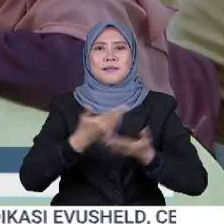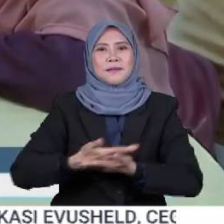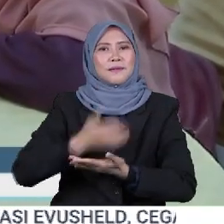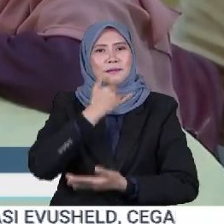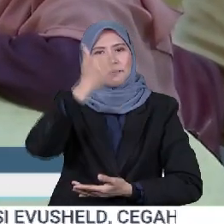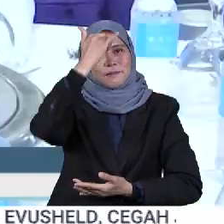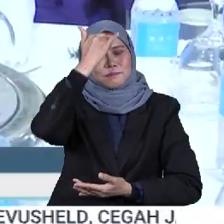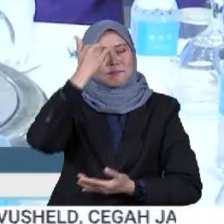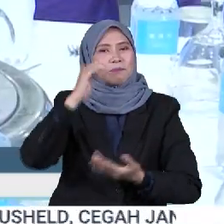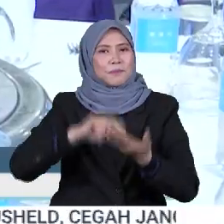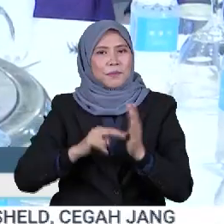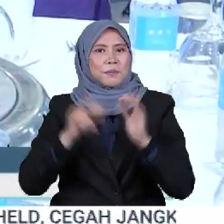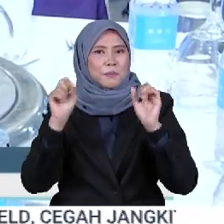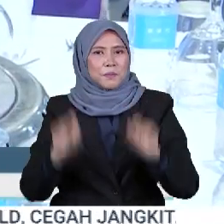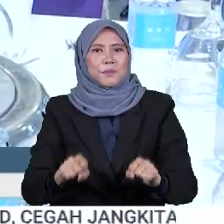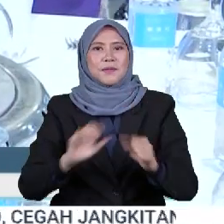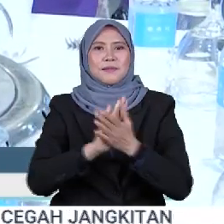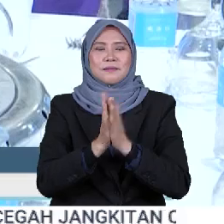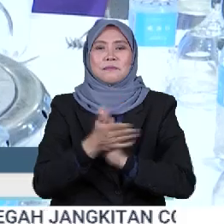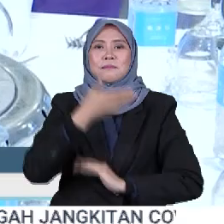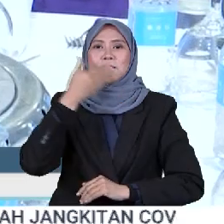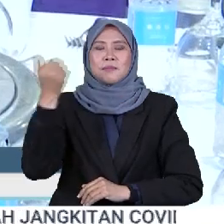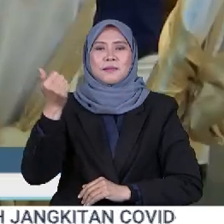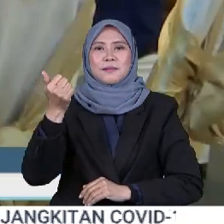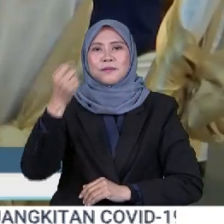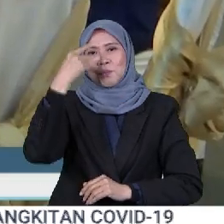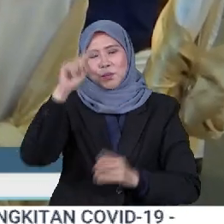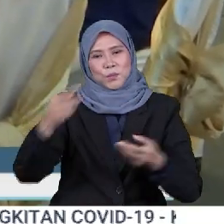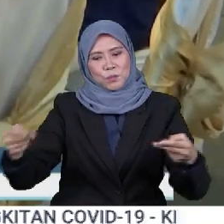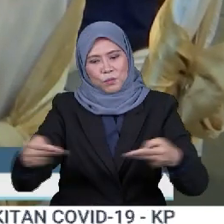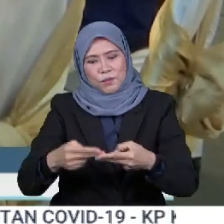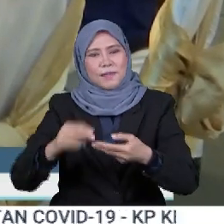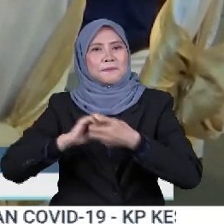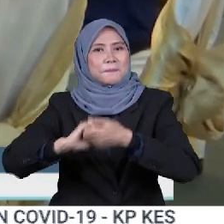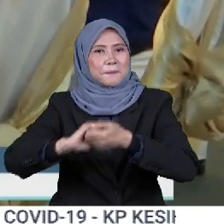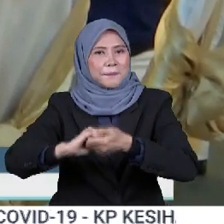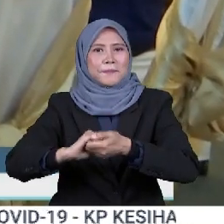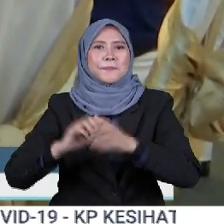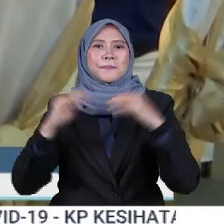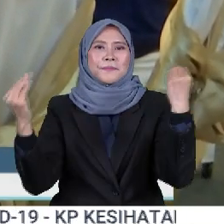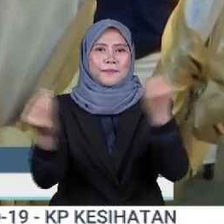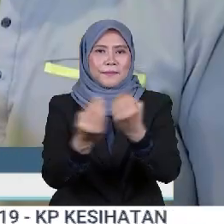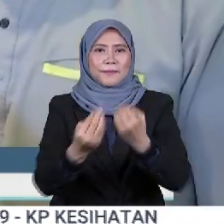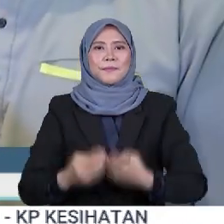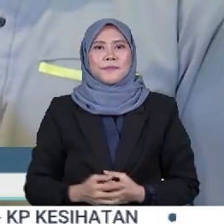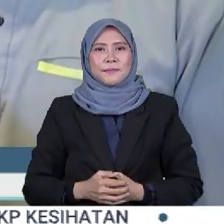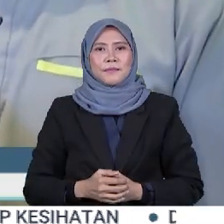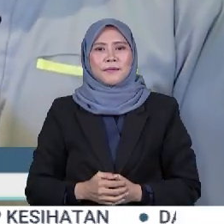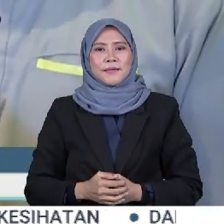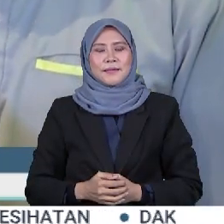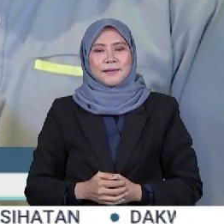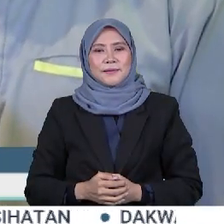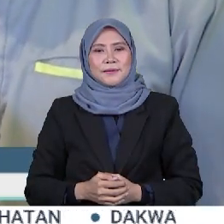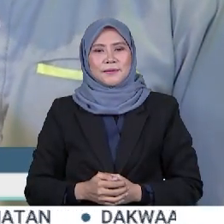rasa dihargai, malah mampu menjadi landasan terbaik dalam mengeratkan hubungan sesama masyarakat. Kita